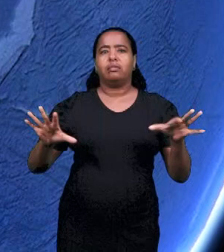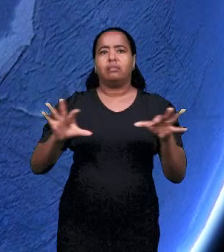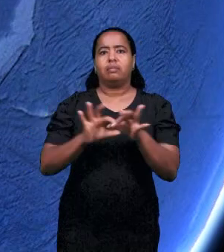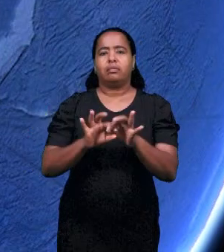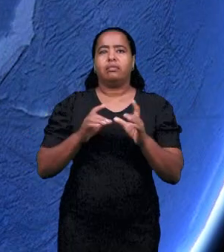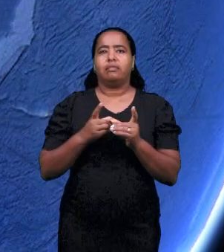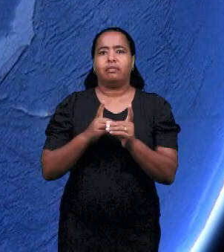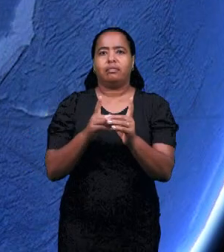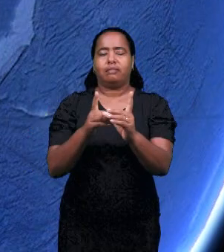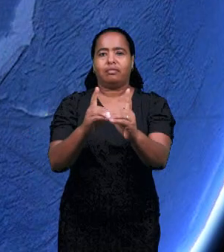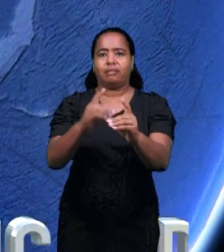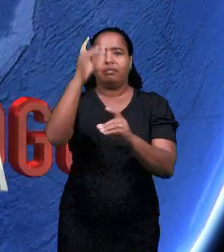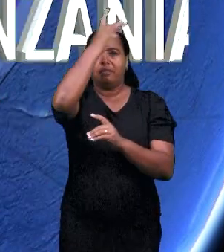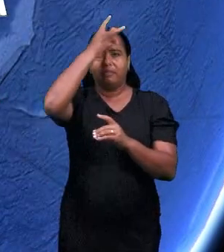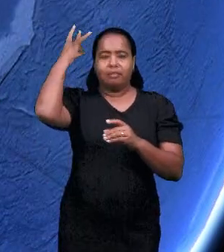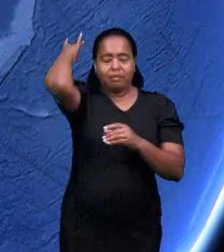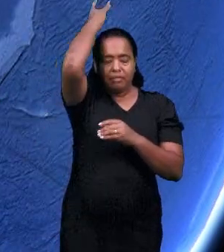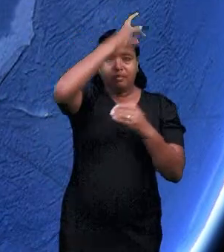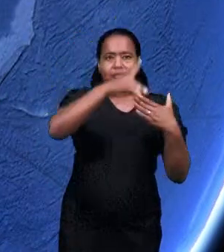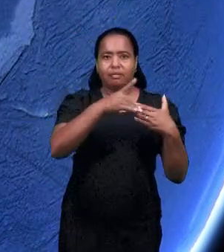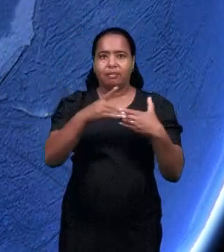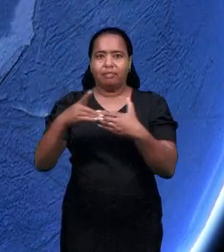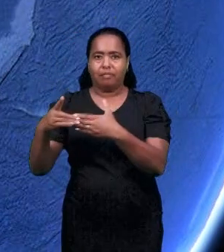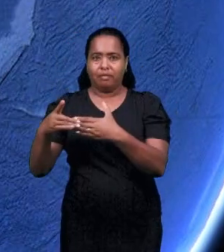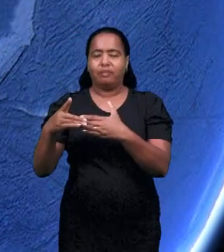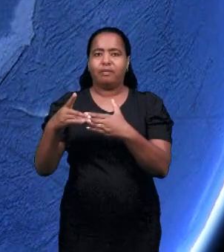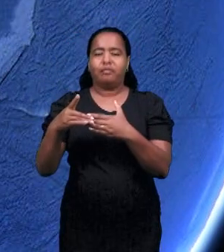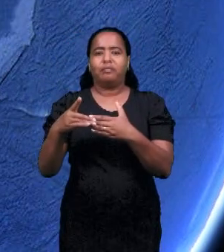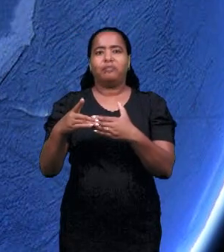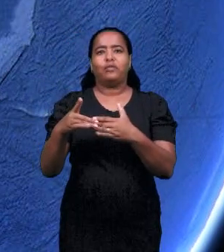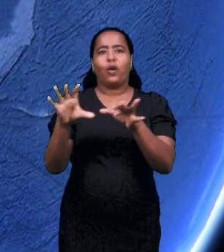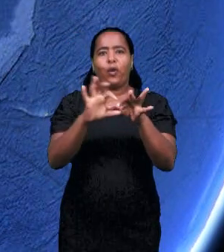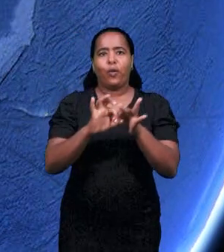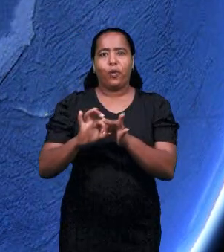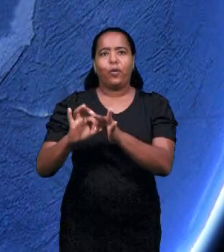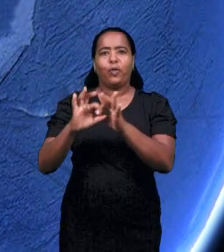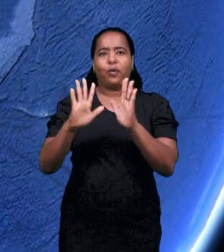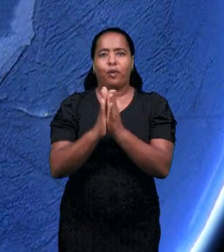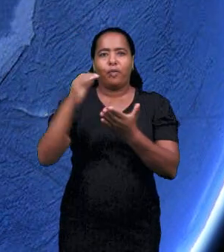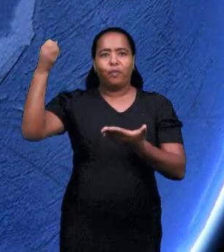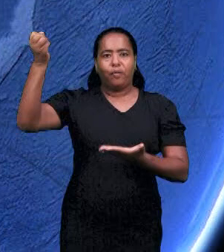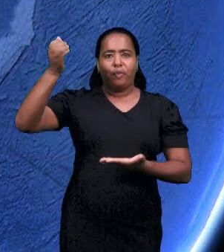du Saint-Esprit de Dieu et unies par la parole vivante. Palavra viva.